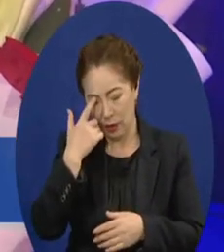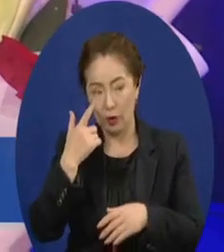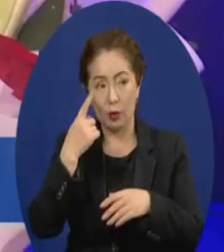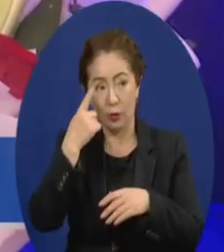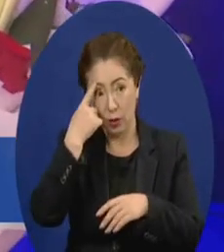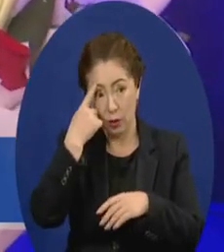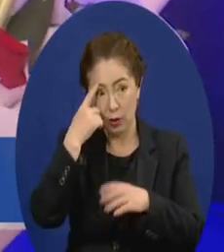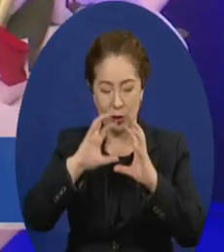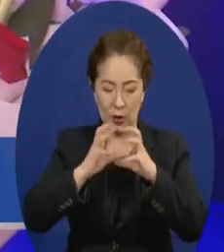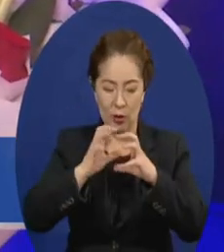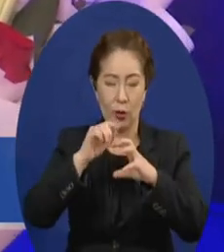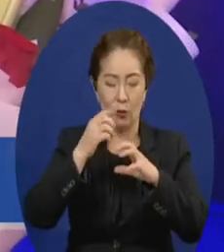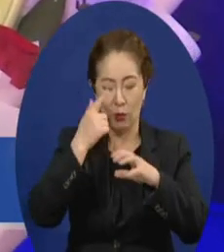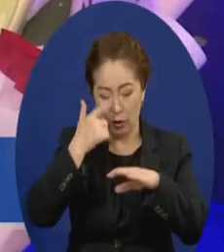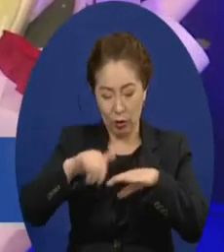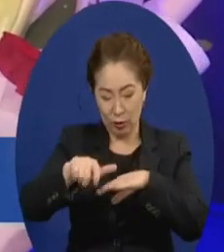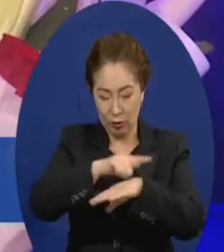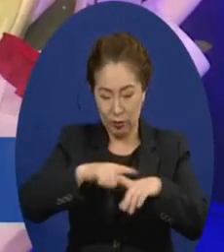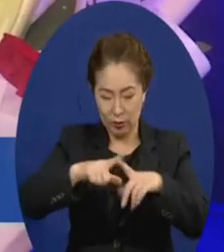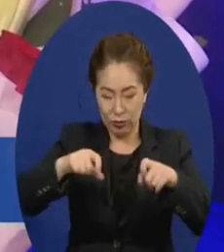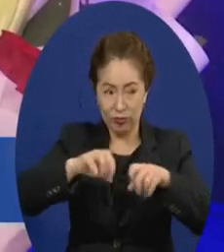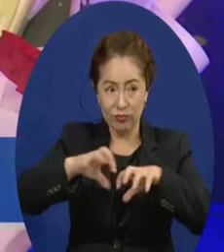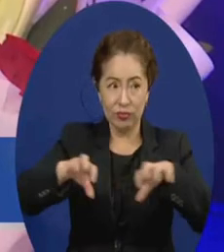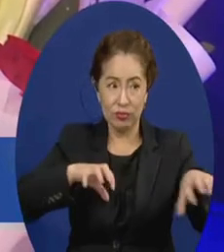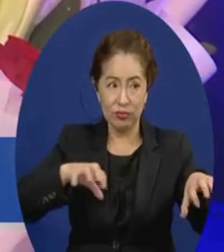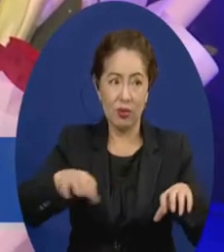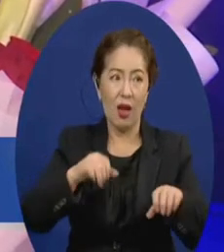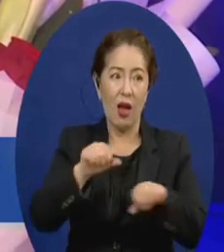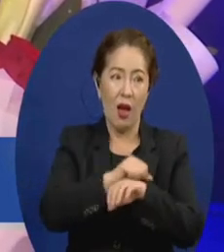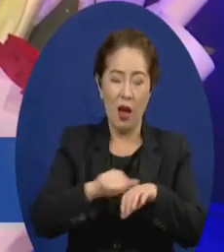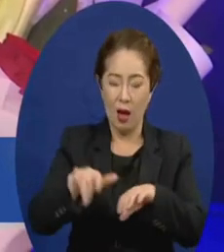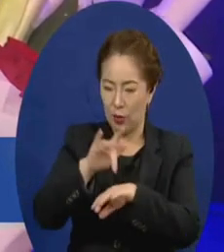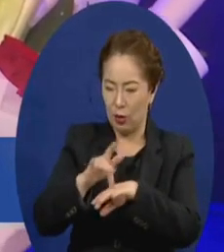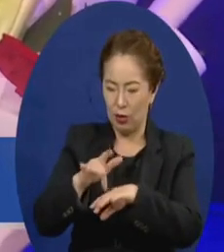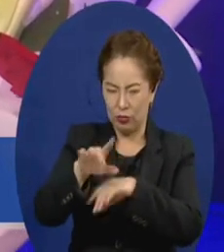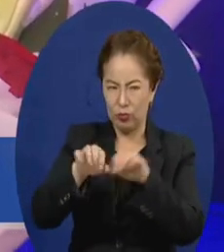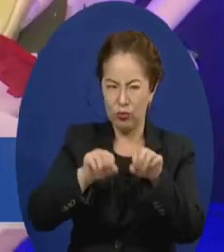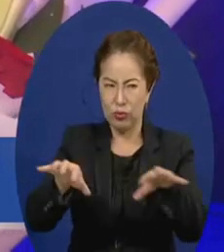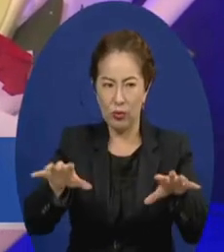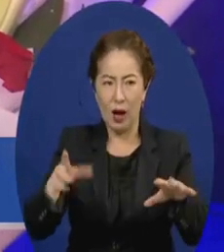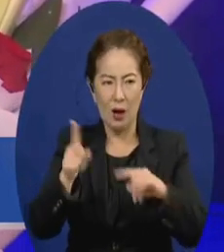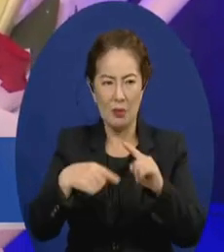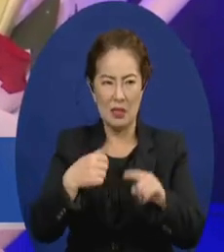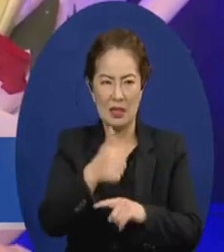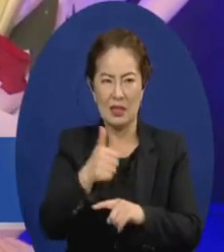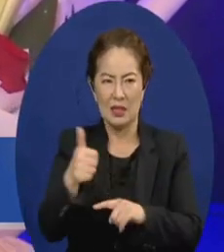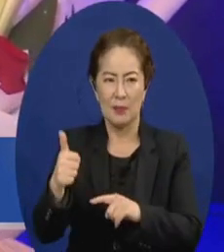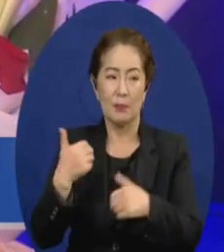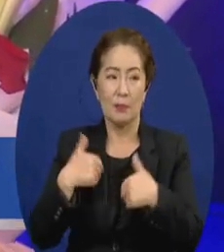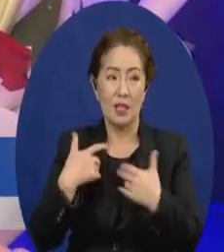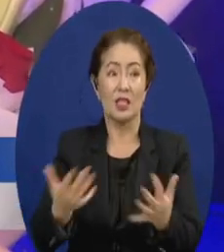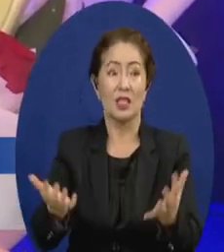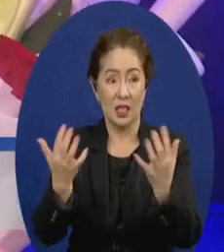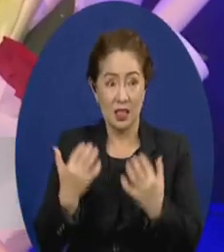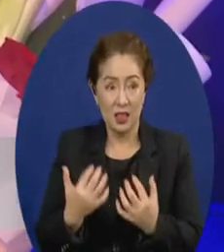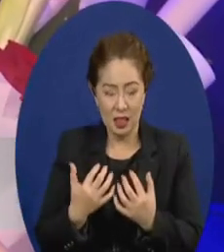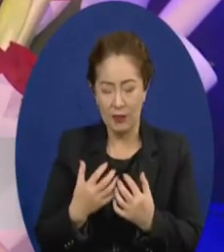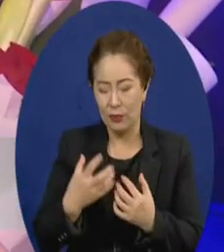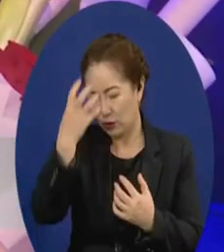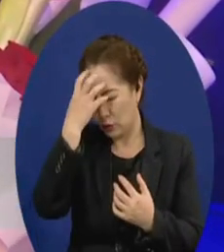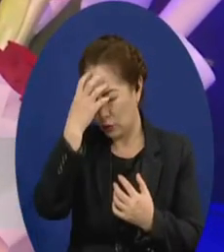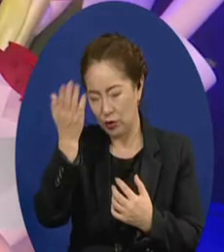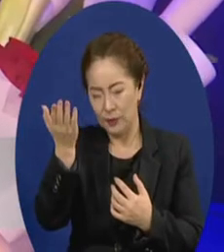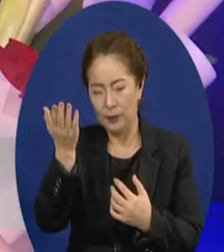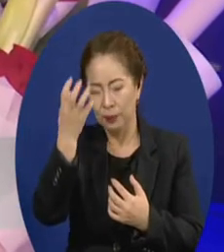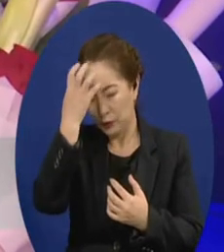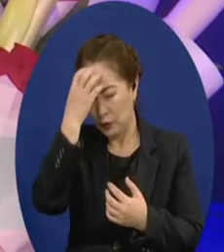өнцөг болон бүрээс аймаг хот болгоноос одоо хамгийн шилдэг гэсэн багш нар ирж төрийнхөө